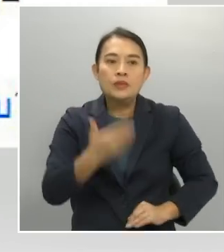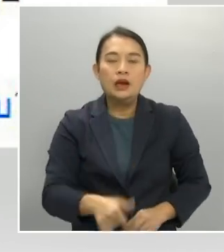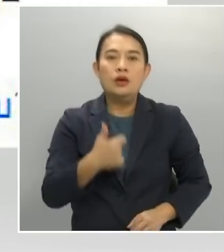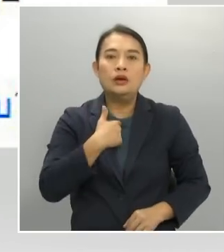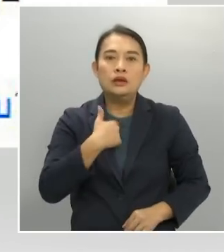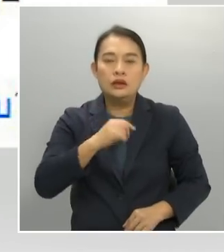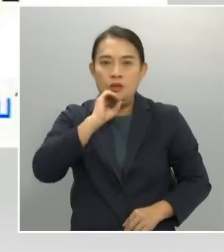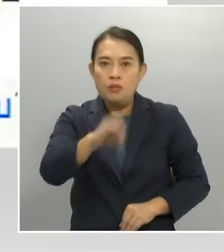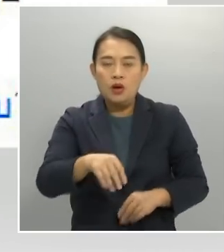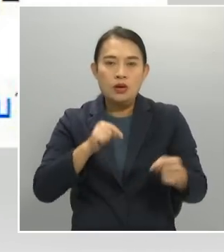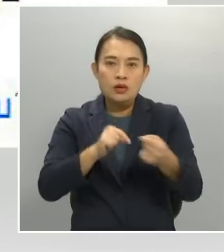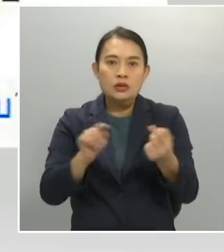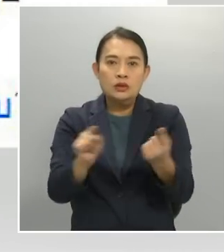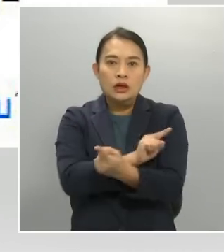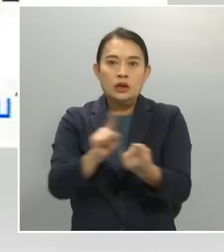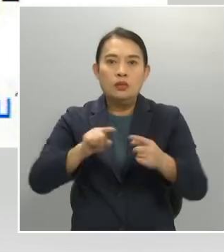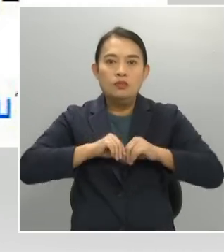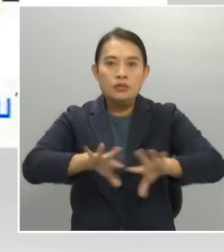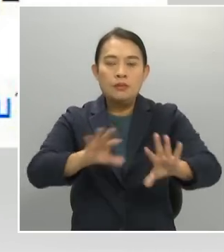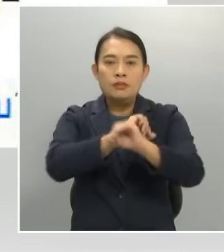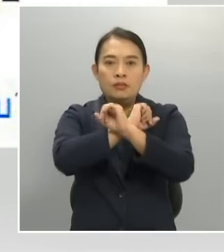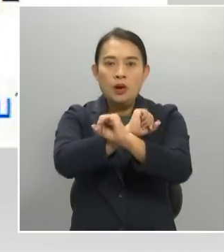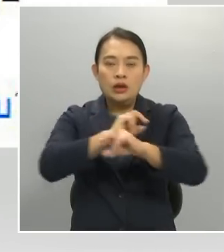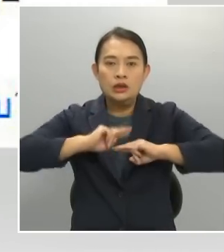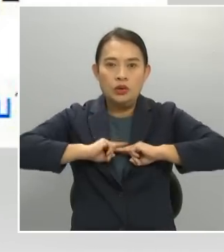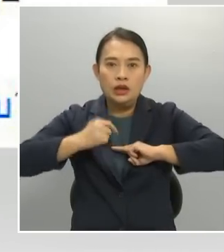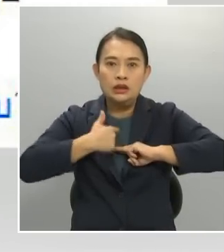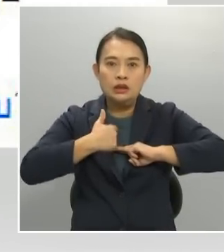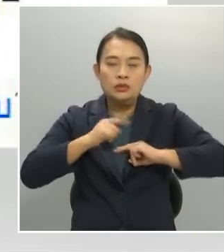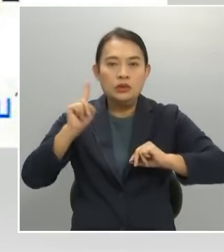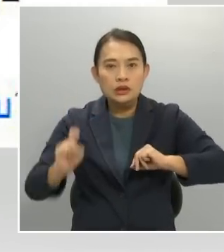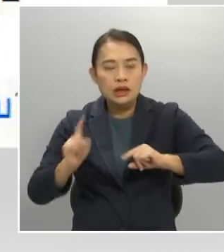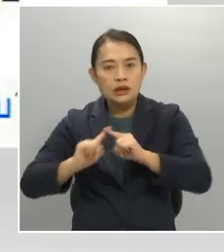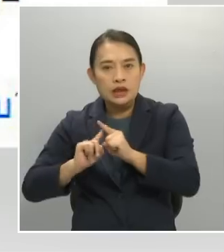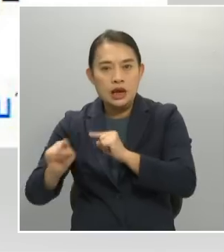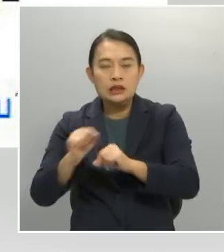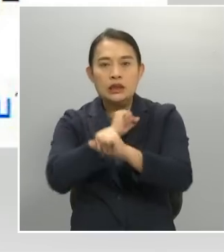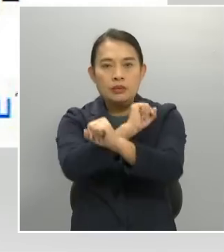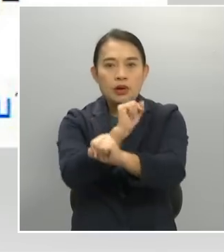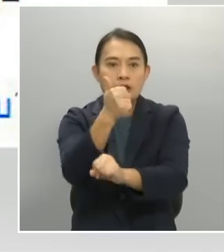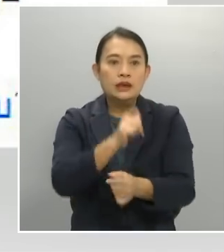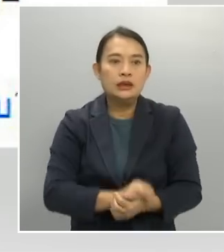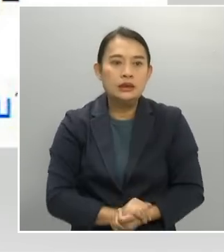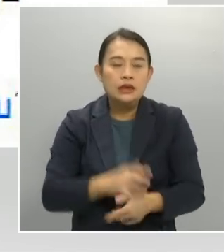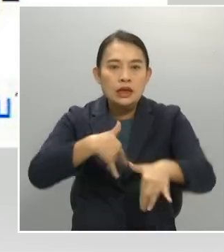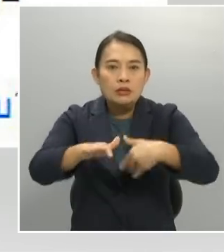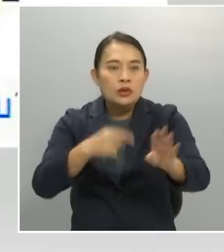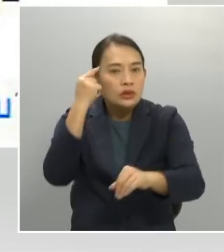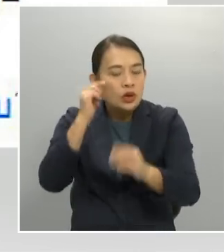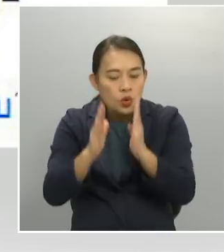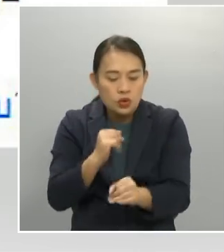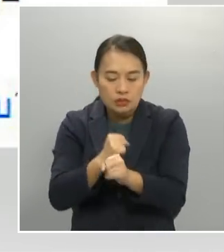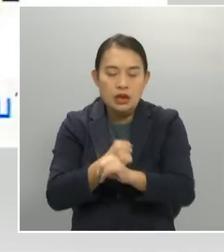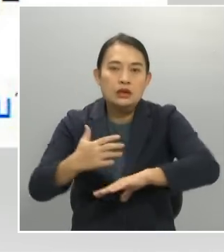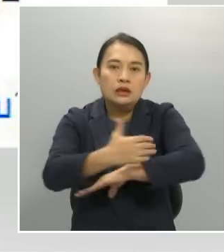เรื่องนี้ออกสื่อสาธารณะเพื่อจะป้องกันตัวหากเป็นอะไรไปแล้วก็อยากจะให้ประชาชนได้รู้พฤติกรรมของนักการเมืองใหญ่คนนี้